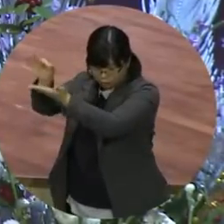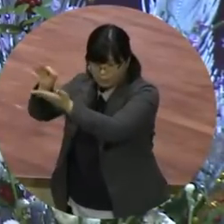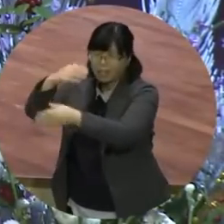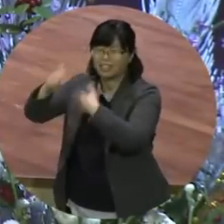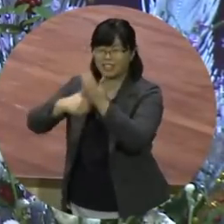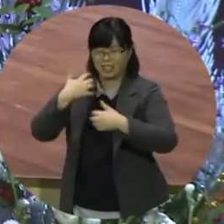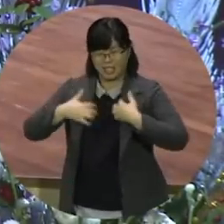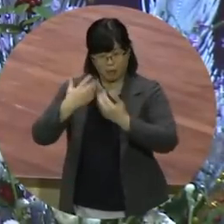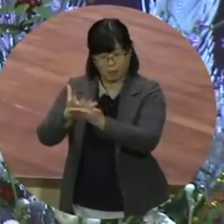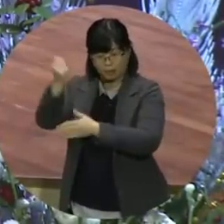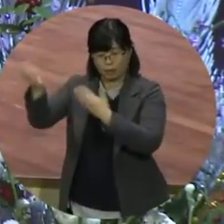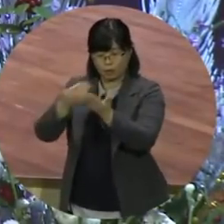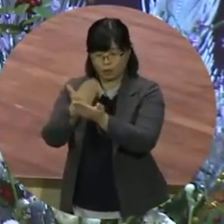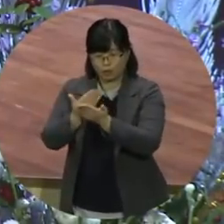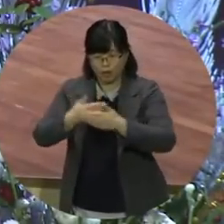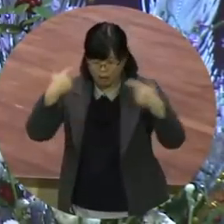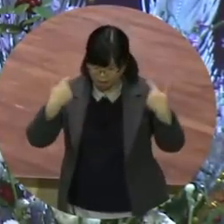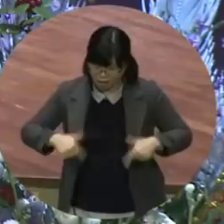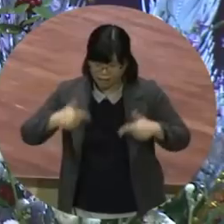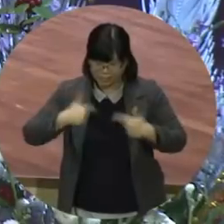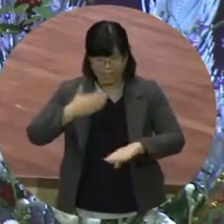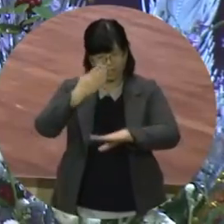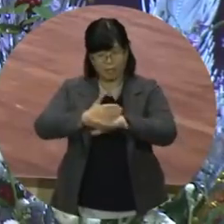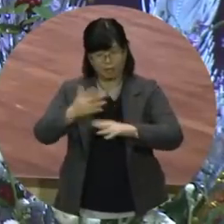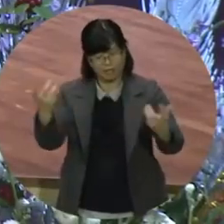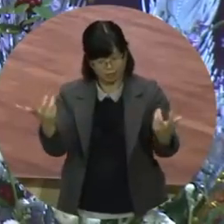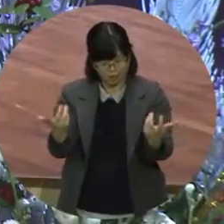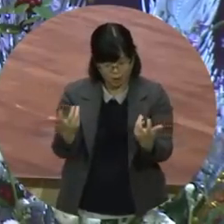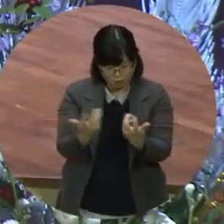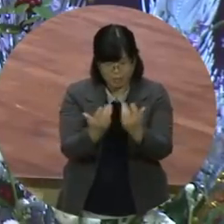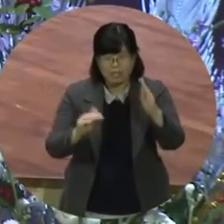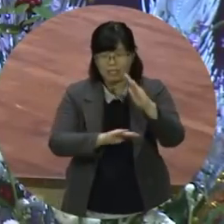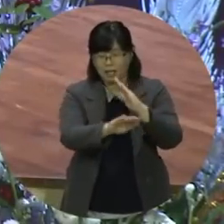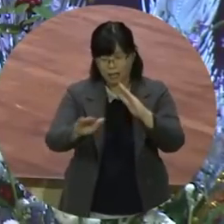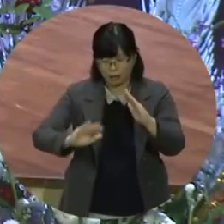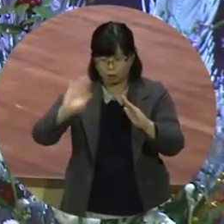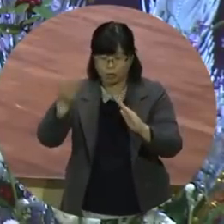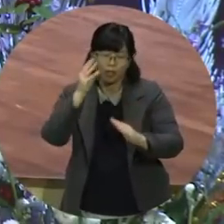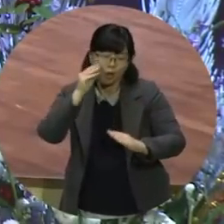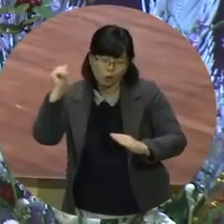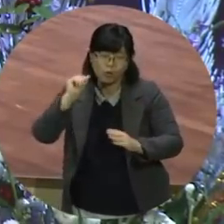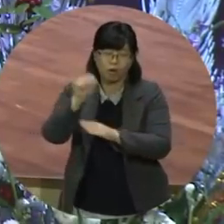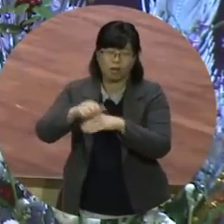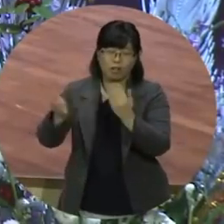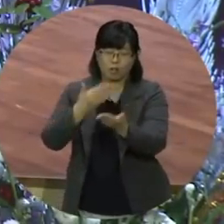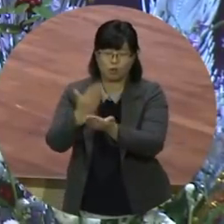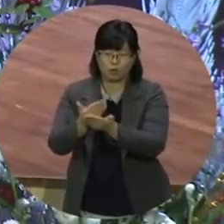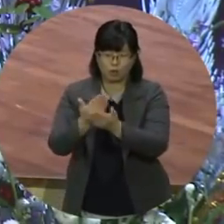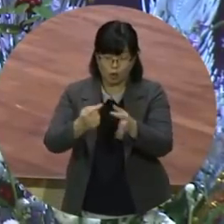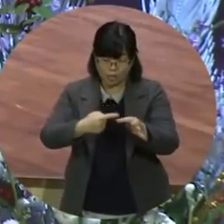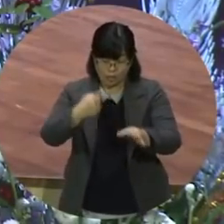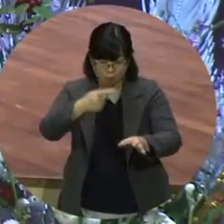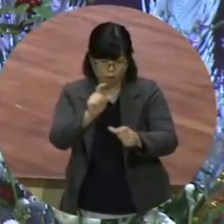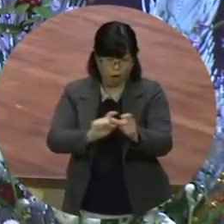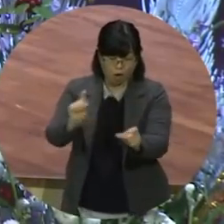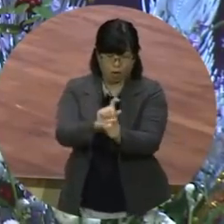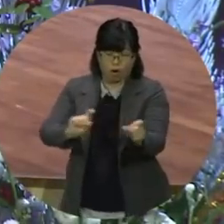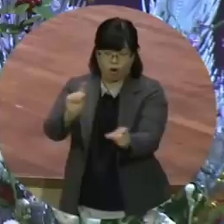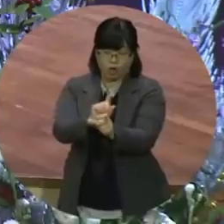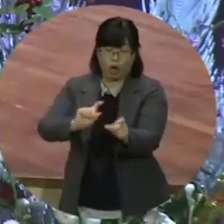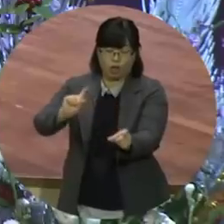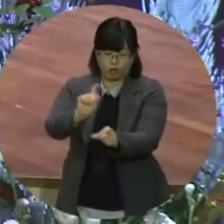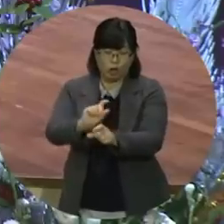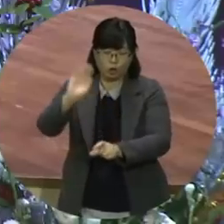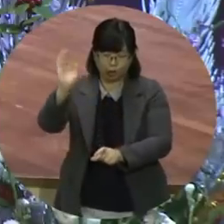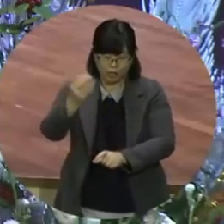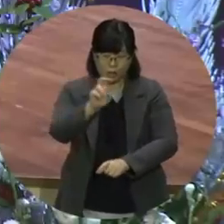헌명하시고 날마다 감사가 넘치는 가정이 될 수 있도록 형통케 하시며 날마다 십일조가 닿을 수 있도록 주께서 말라기 3장